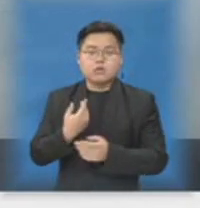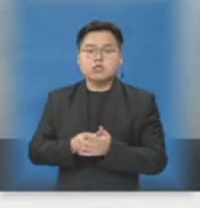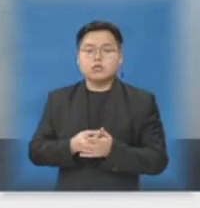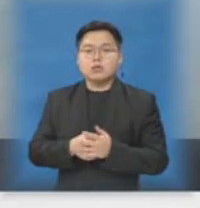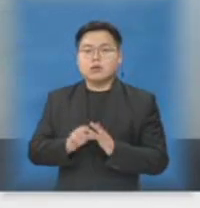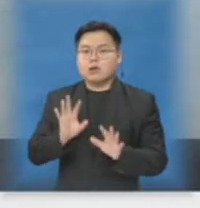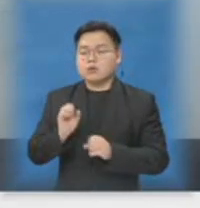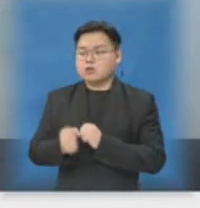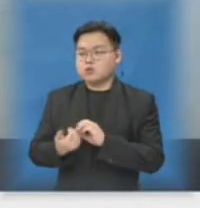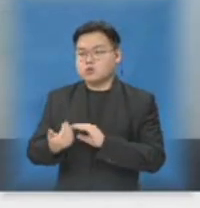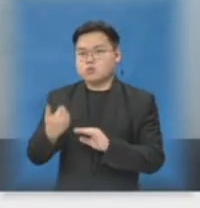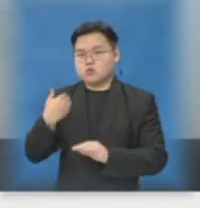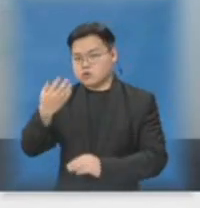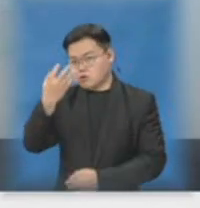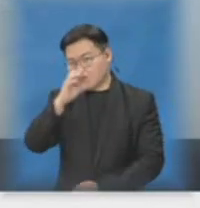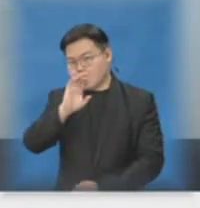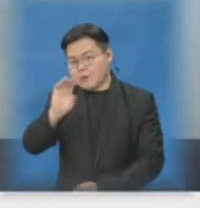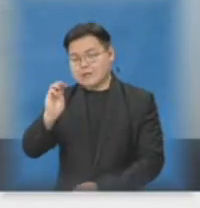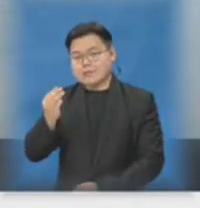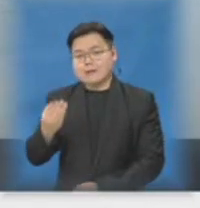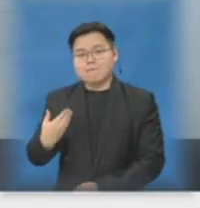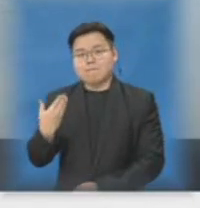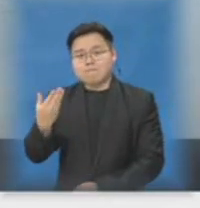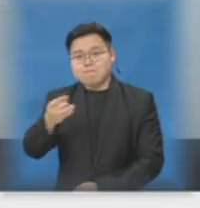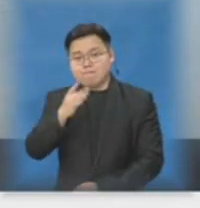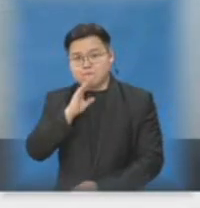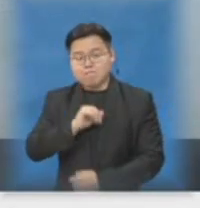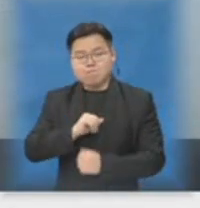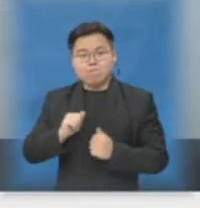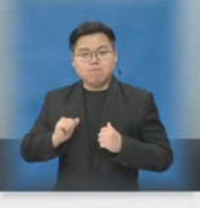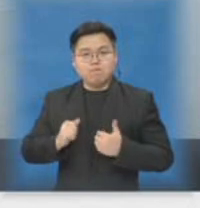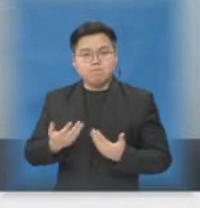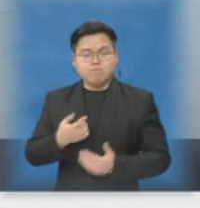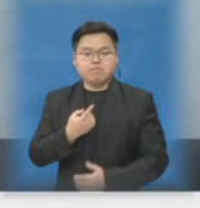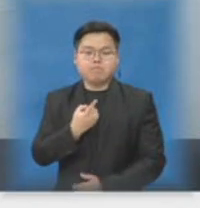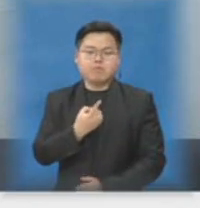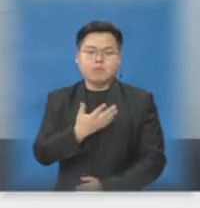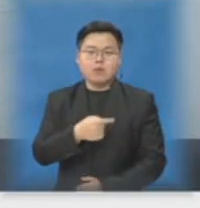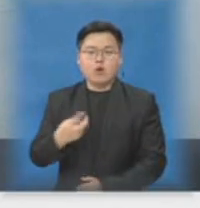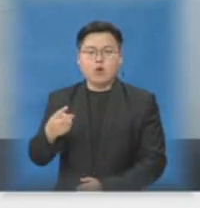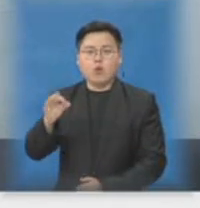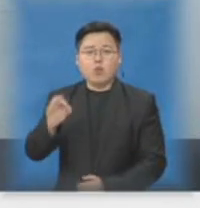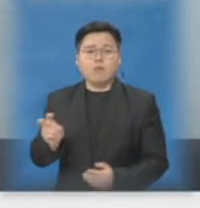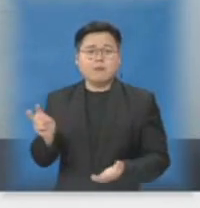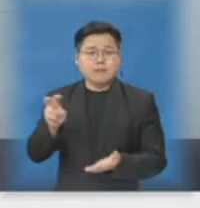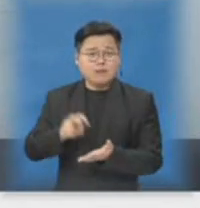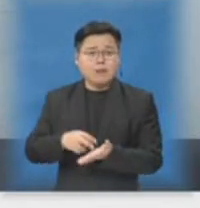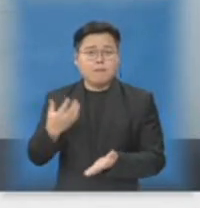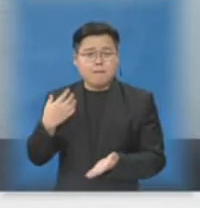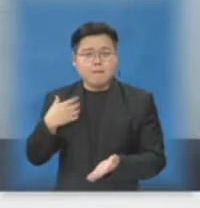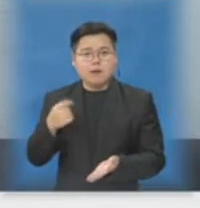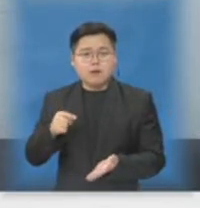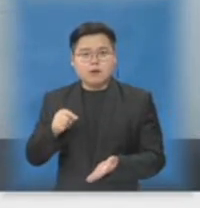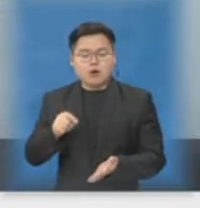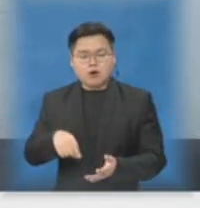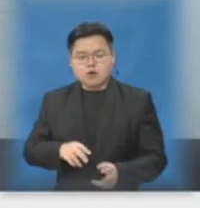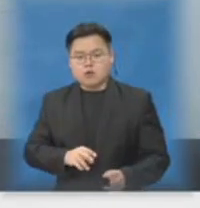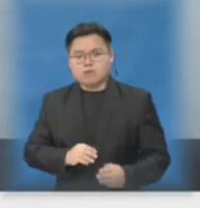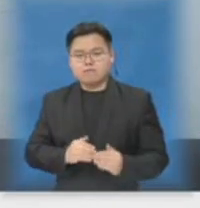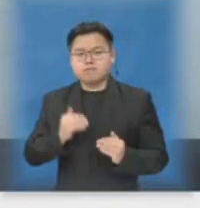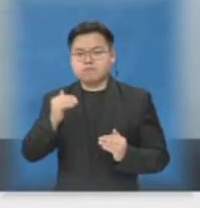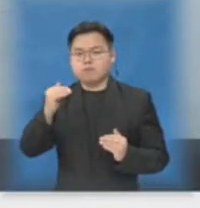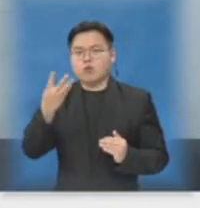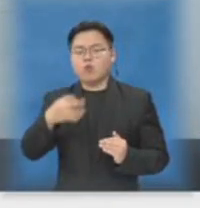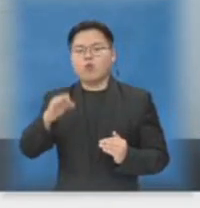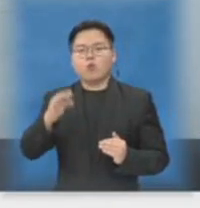10 жилийн өмнө төрийн албаны шалгалт өгч байгаа иргэд өгсөн иргэдээ нэг 15-20% тэнцдэг байсан бол өнөөдөр энэ тоо бол нэлээд өсөж одоо 40-50% тэнцдэг